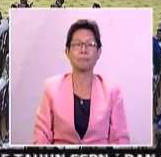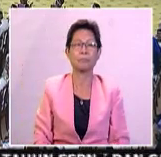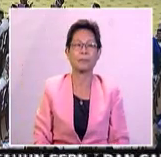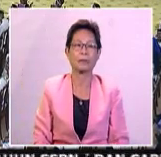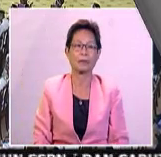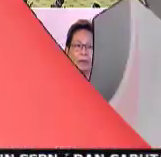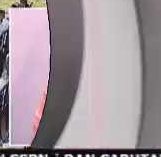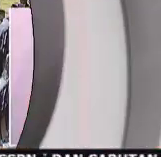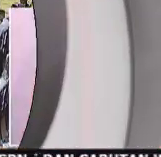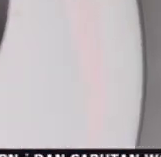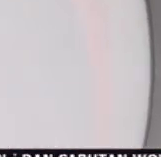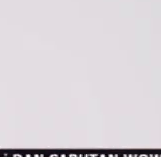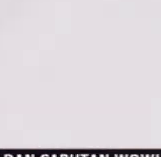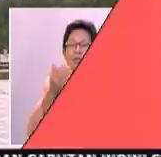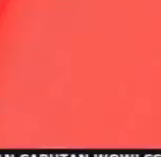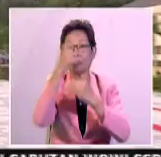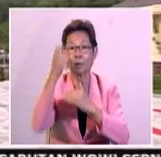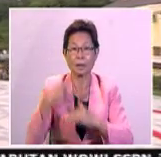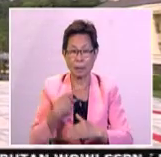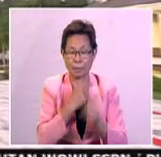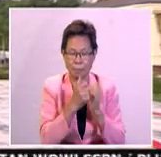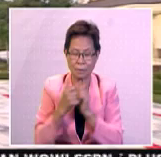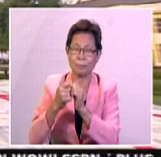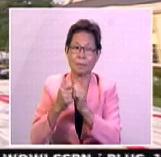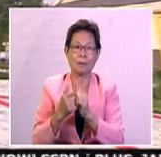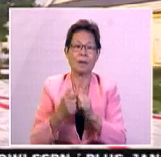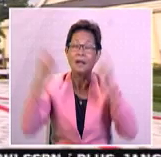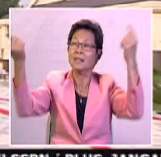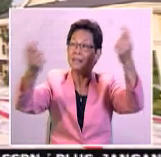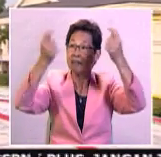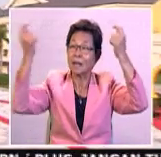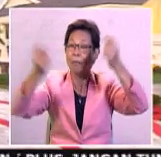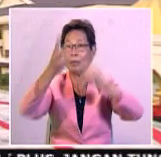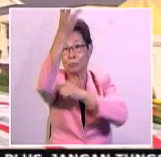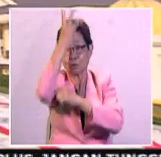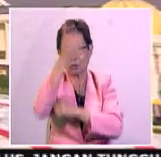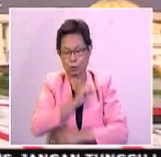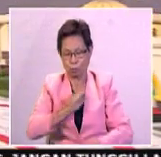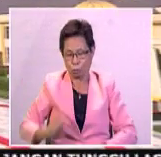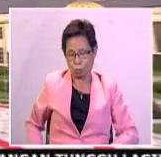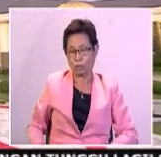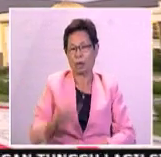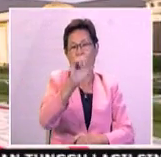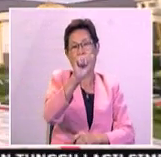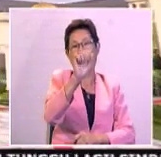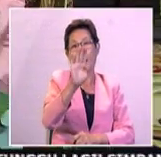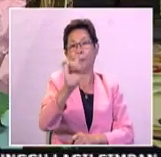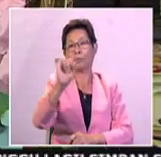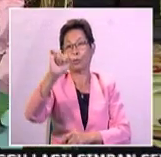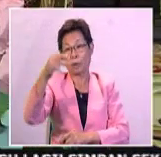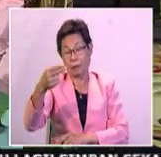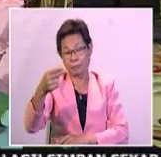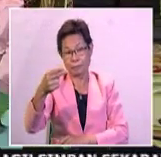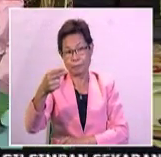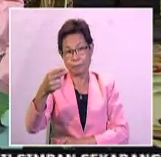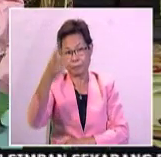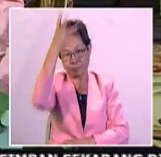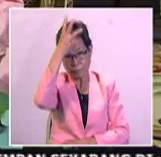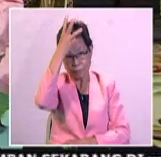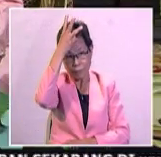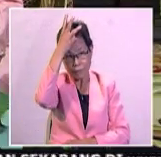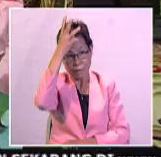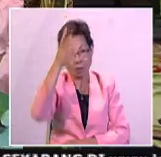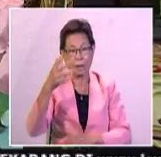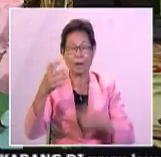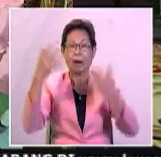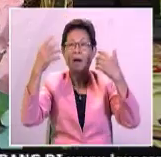Baik, insyaAllah. Terima kasih Datuk kerana bersama dengan kami pada pagi ini. Istiarat pertabalan Al-Sultan Abdullah Riayatuddin Al-Mustafa Billah Shah sebagai